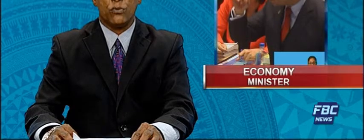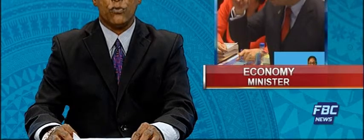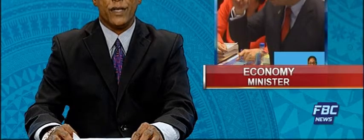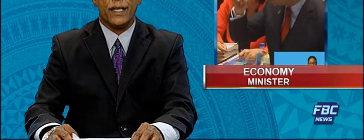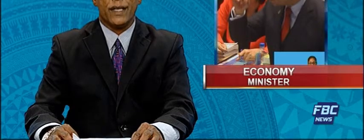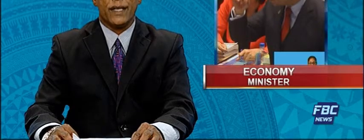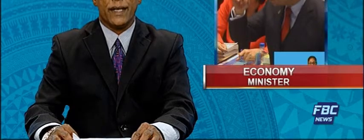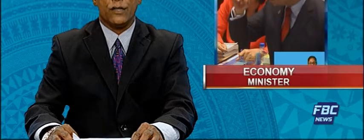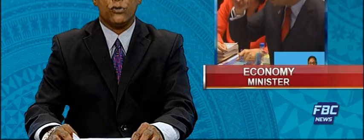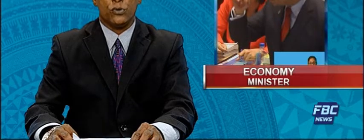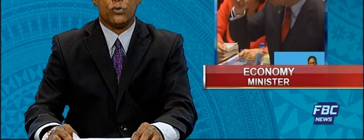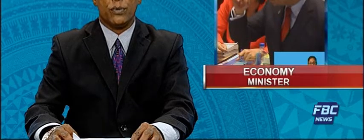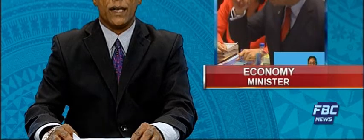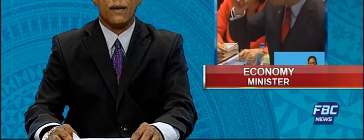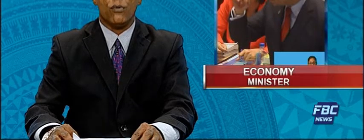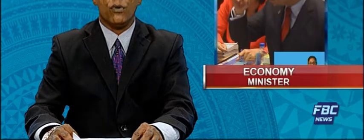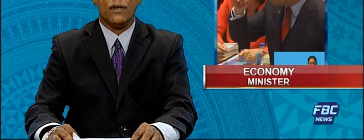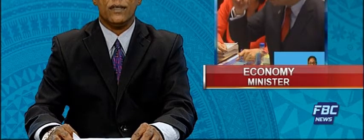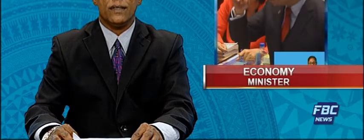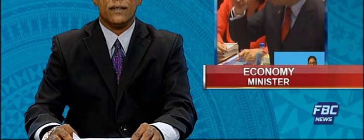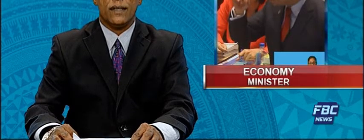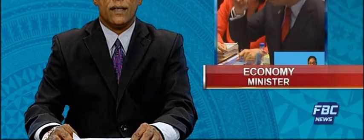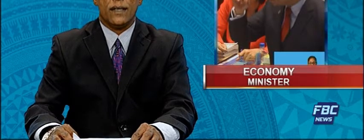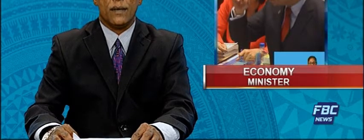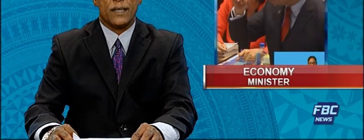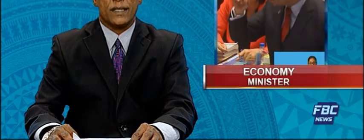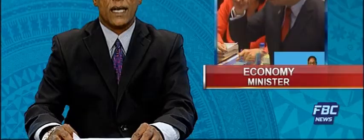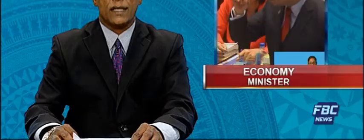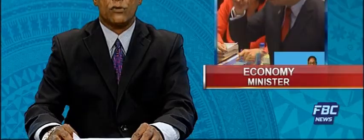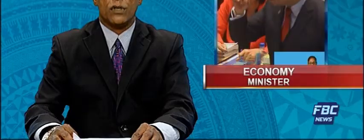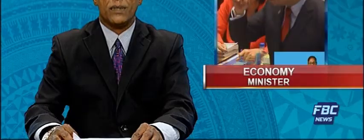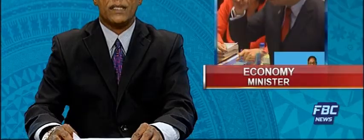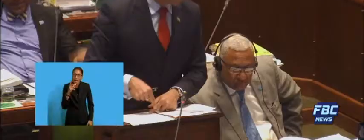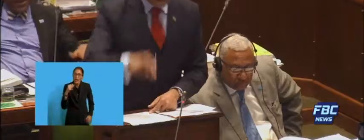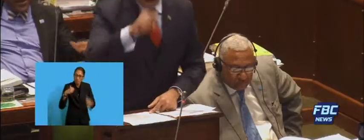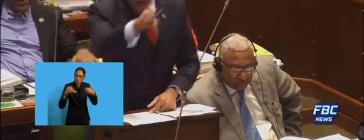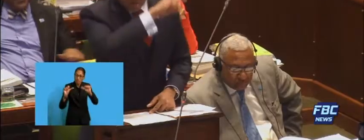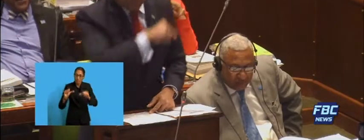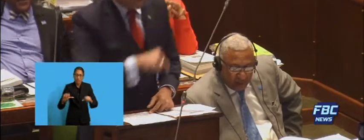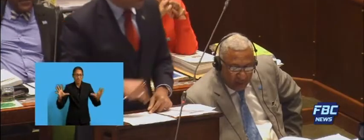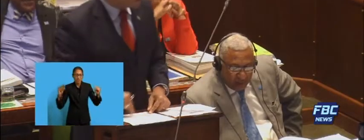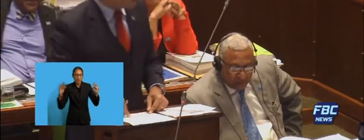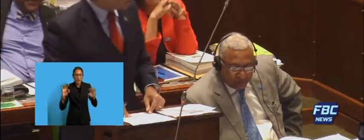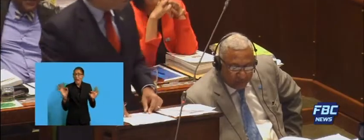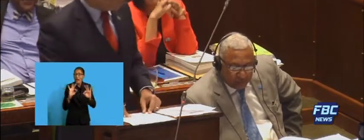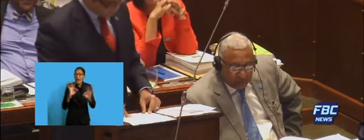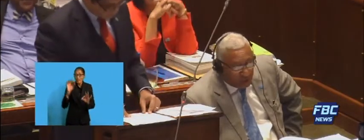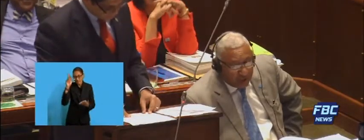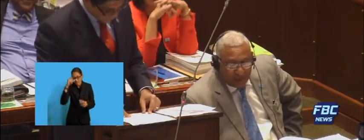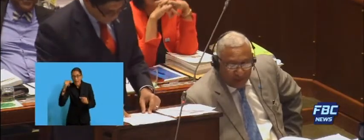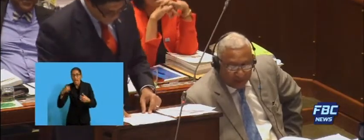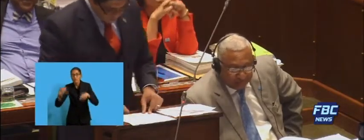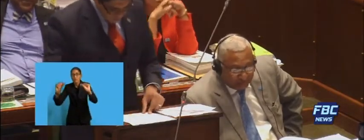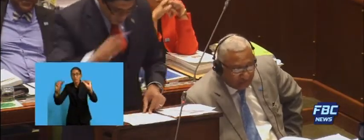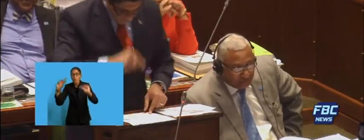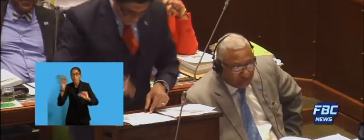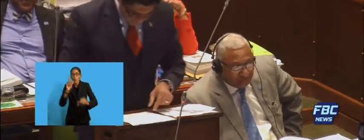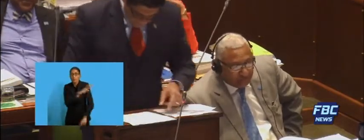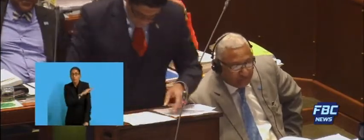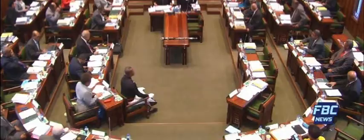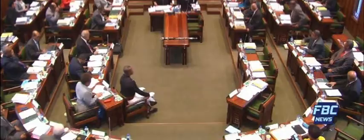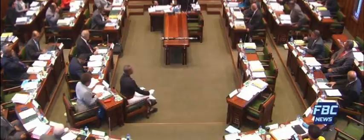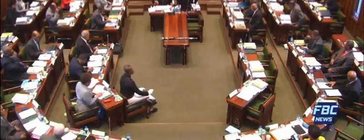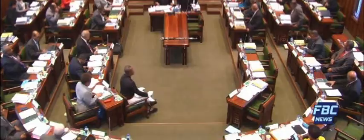beka e tukuni ke ni tubu-tubu ilabu. E bakaritaka ni Tony Beisanga ni sianga ni sotaba na ngangandri ni lunua na